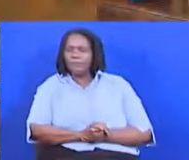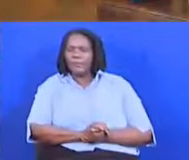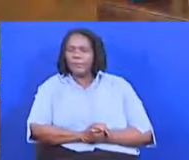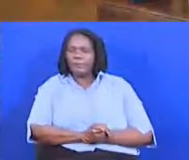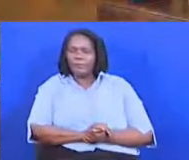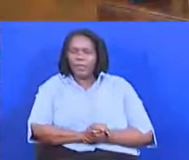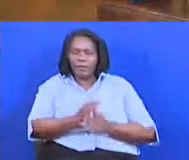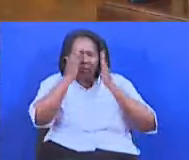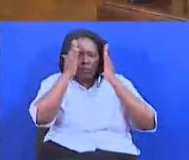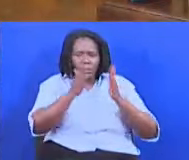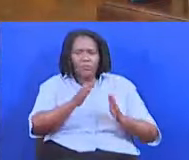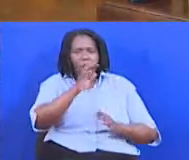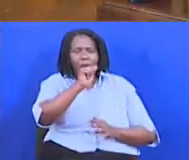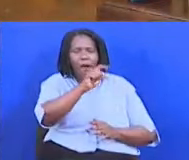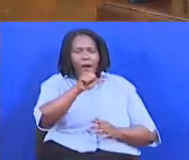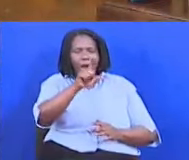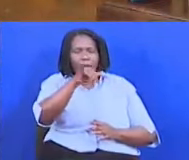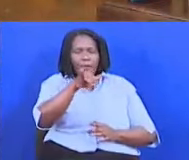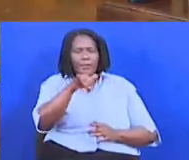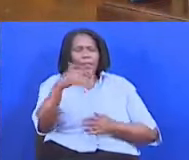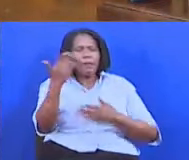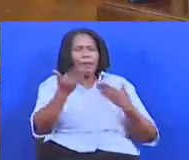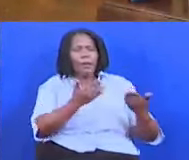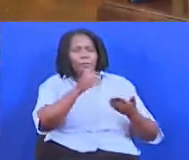Mheshimiwa Ali Mchungahela, swali la nyongeza.